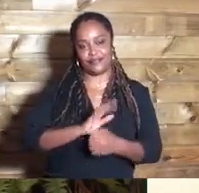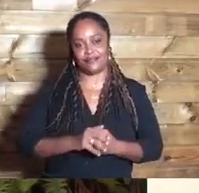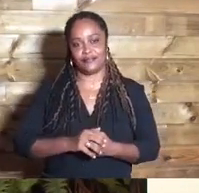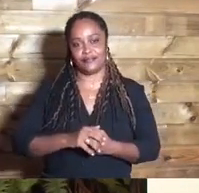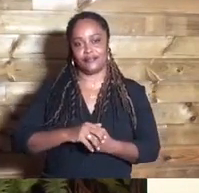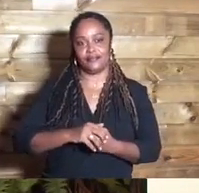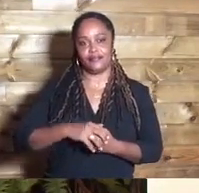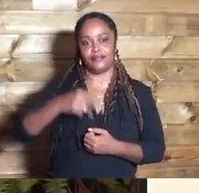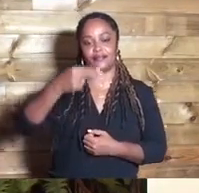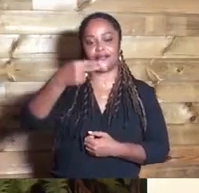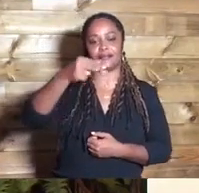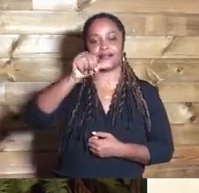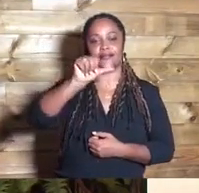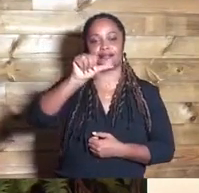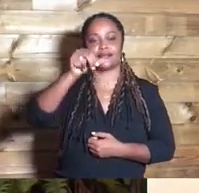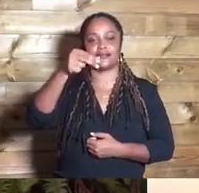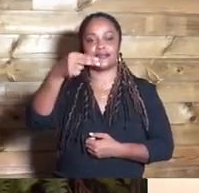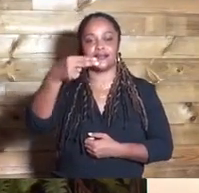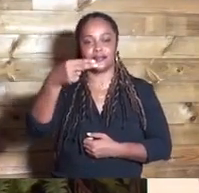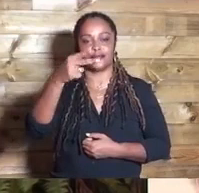Joël Lotry Joël Nankin.